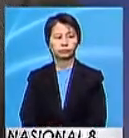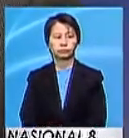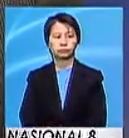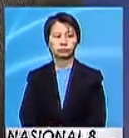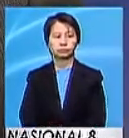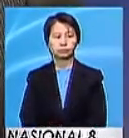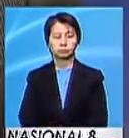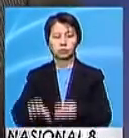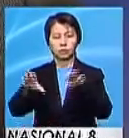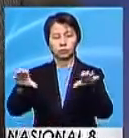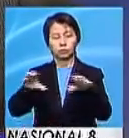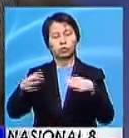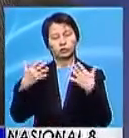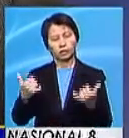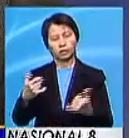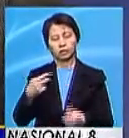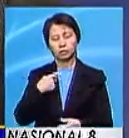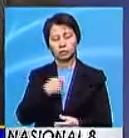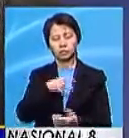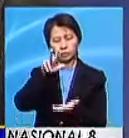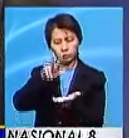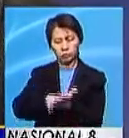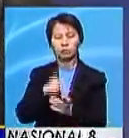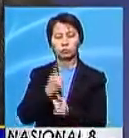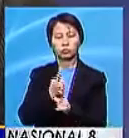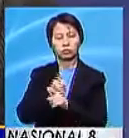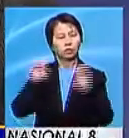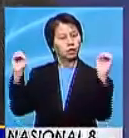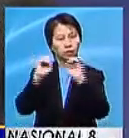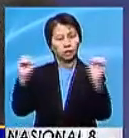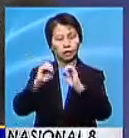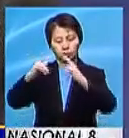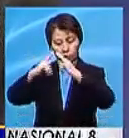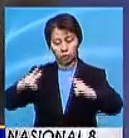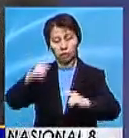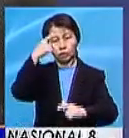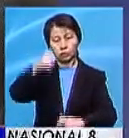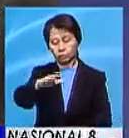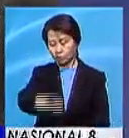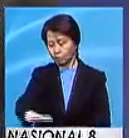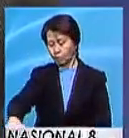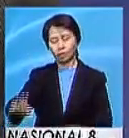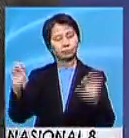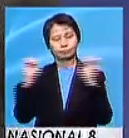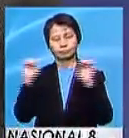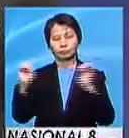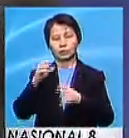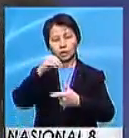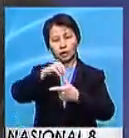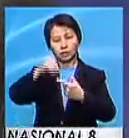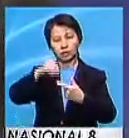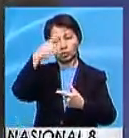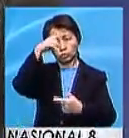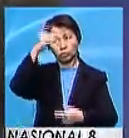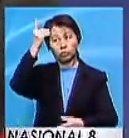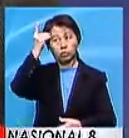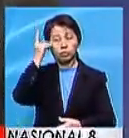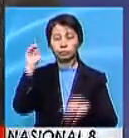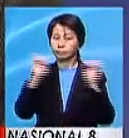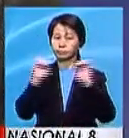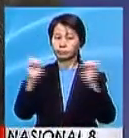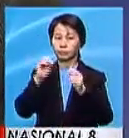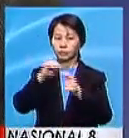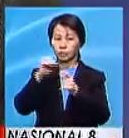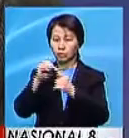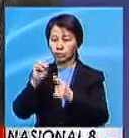Dan buat masa ini memang kita sahkan tidak ada kem-kem latihan untuk kanak-kanak ke ataupun untuk dewasa ke untuk kumpulan